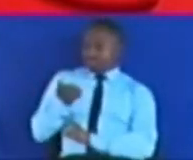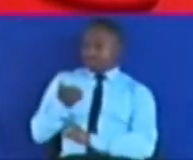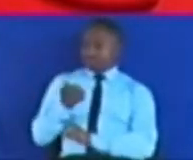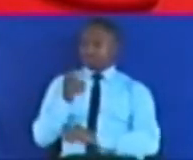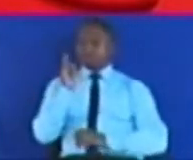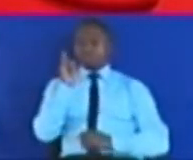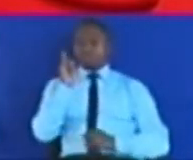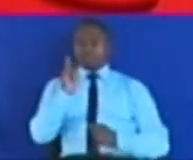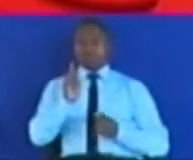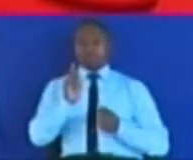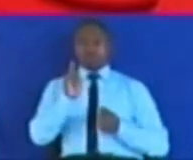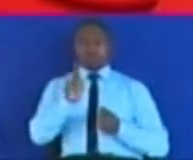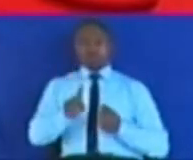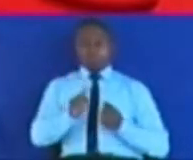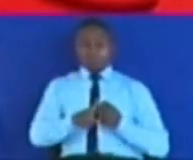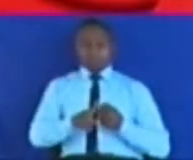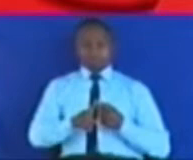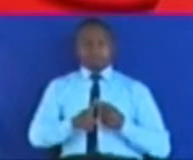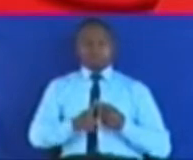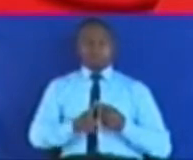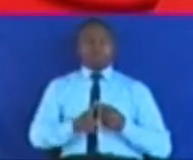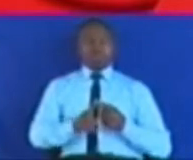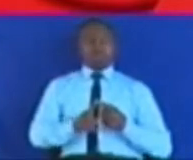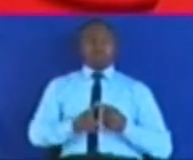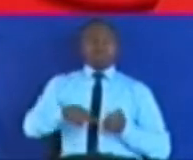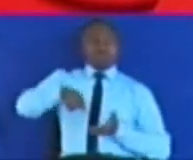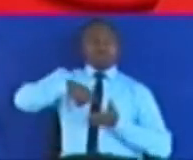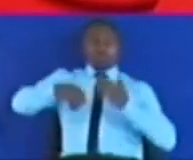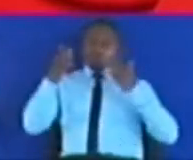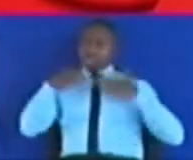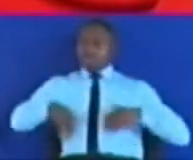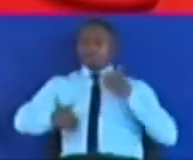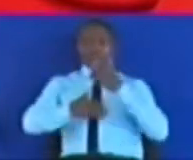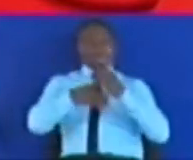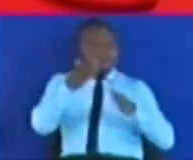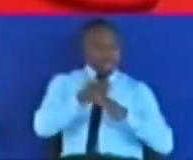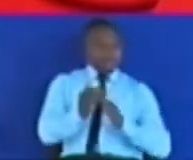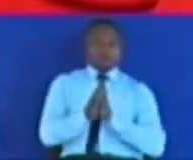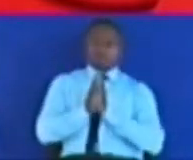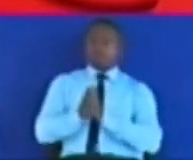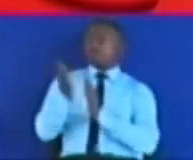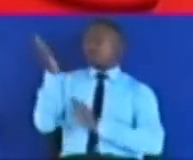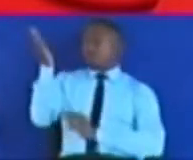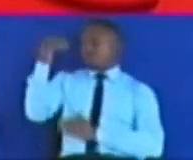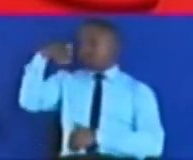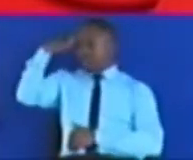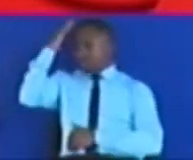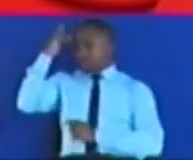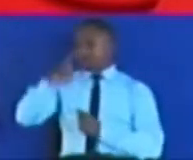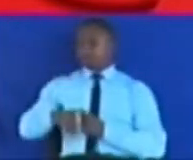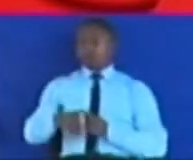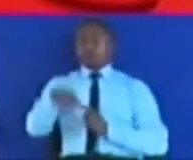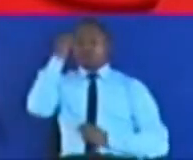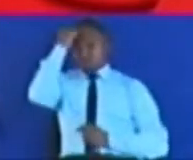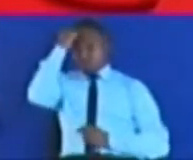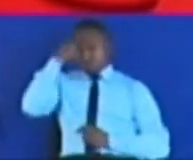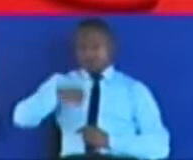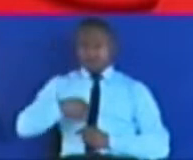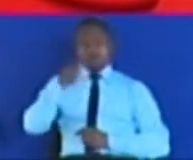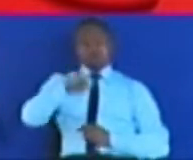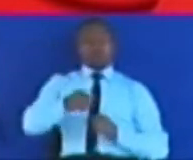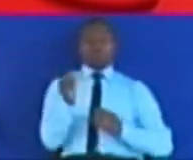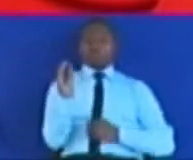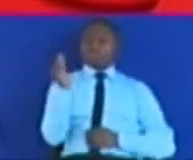kuna health center ambazo zimejengwa vizuri. Tunamshukuru Mwenyezi Mungu, tunawashukuru wataalamu wetu, tunashukuru serikali kwa kutukumbuka watu wa